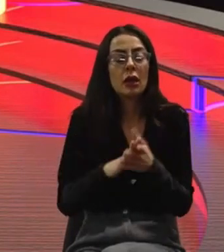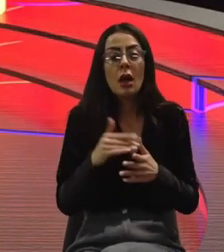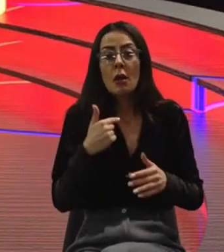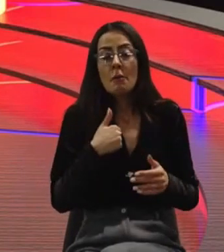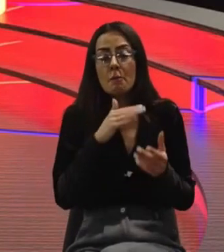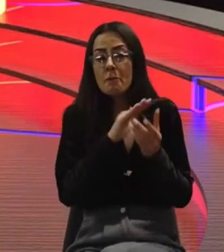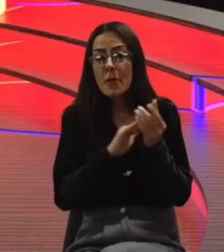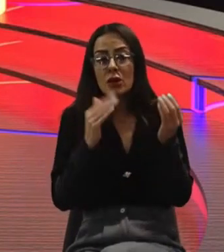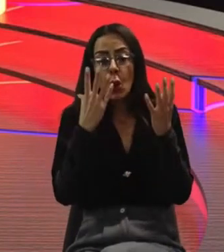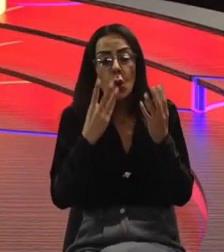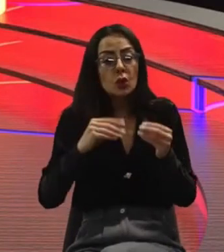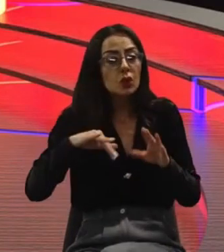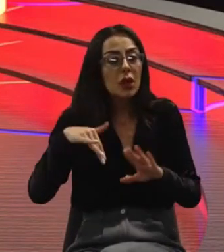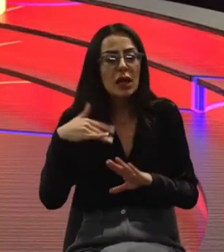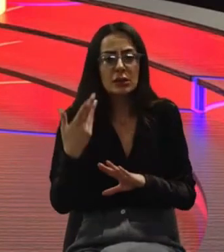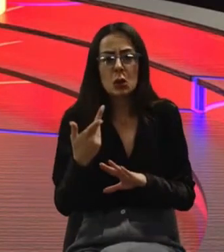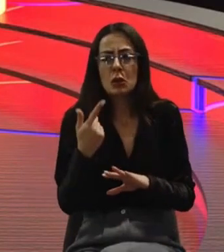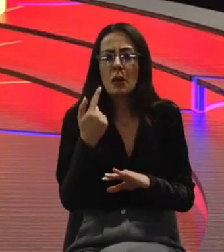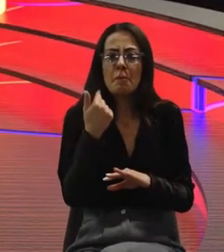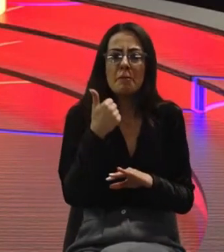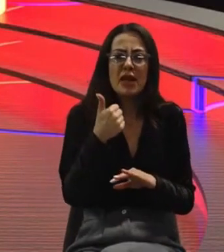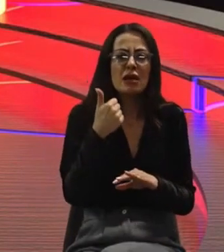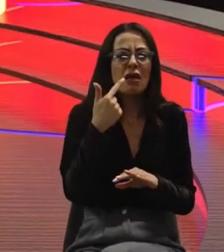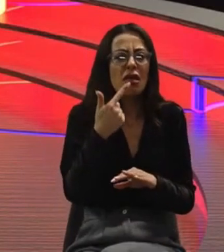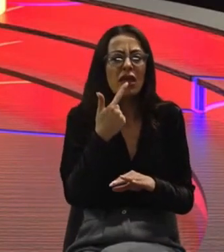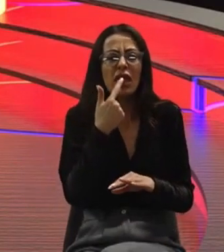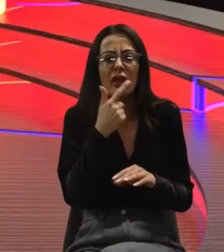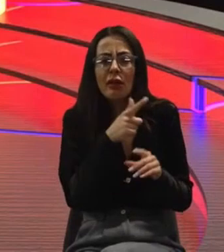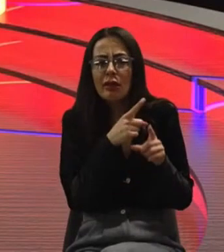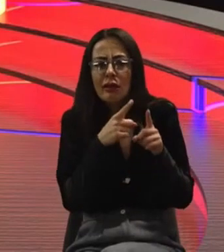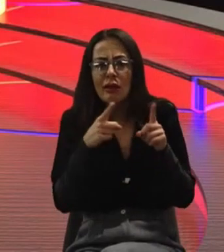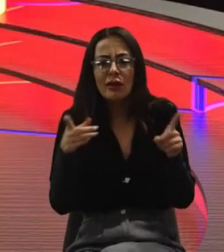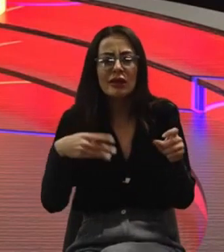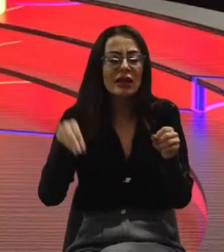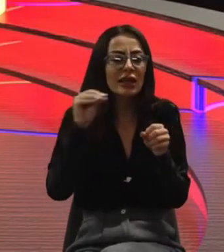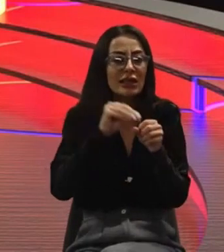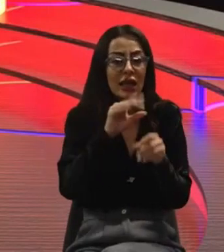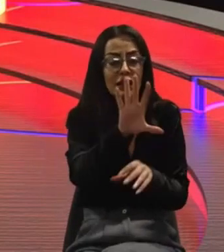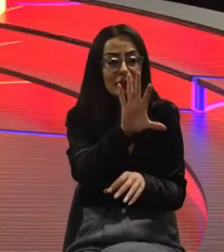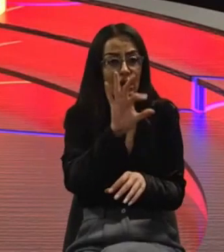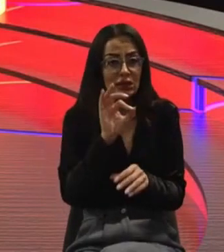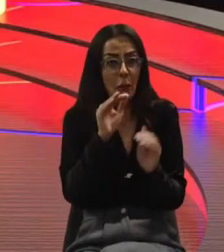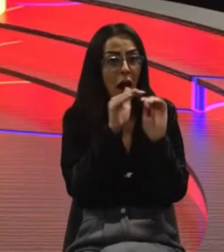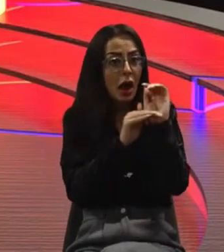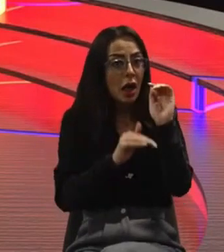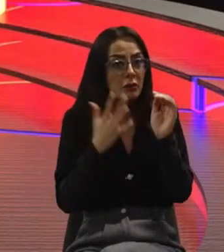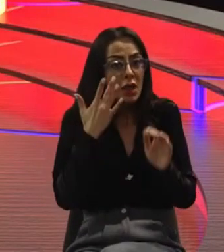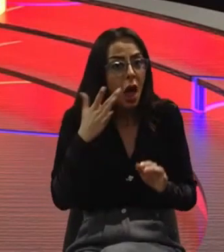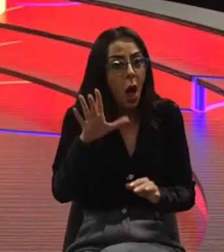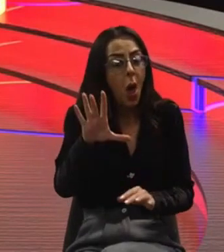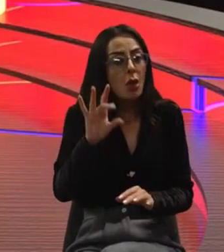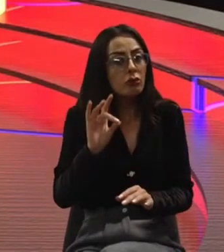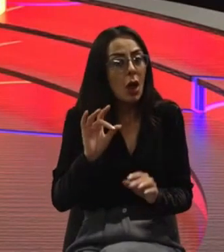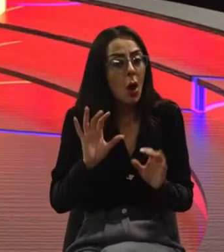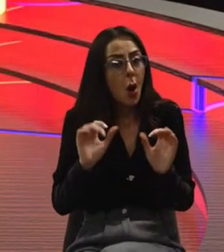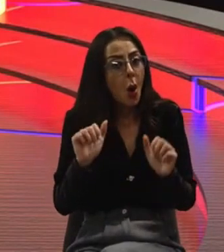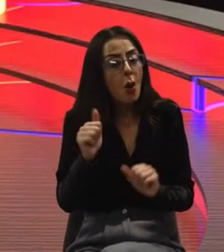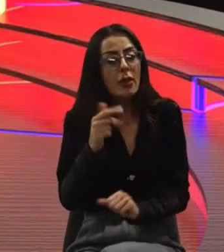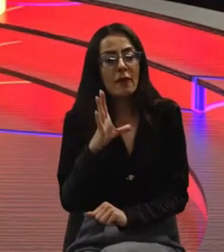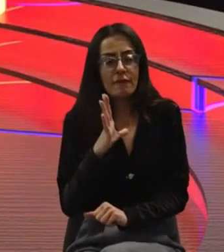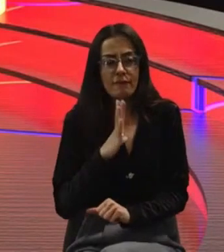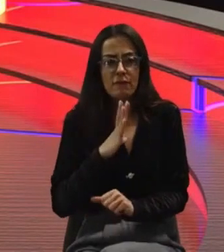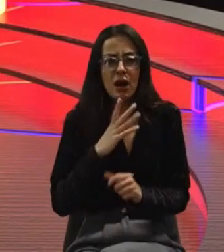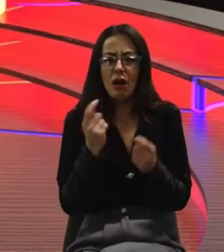bitirdikten sonra ki o birkaç sene ki tercihlerimiz aslında hayatınız çok belirliyor Dolayısıyla iş araba konusu ve